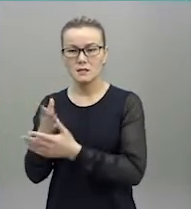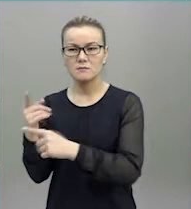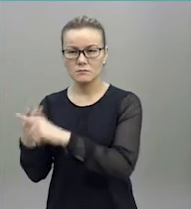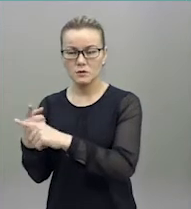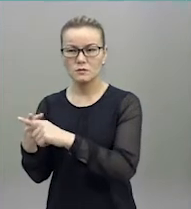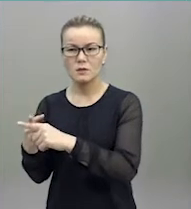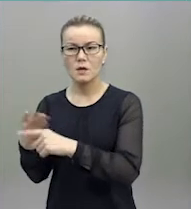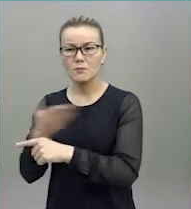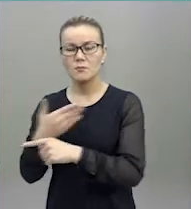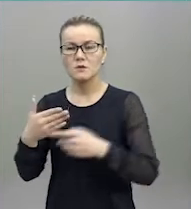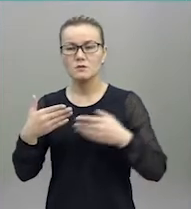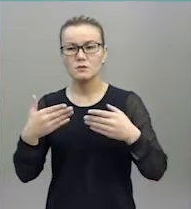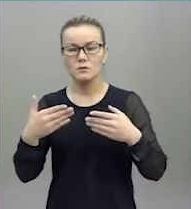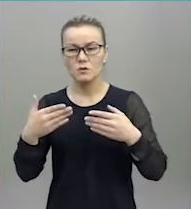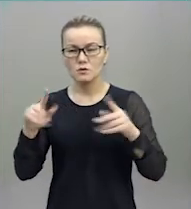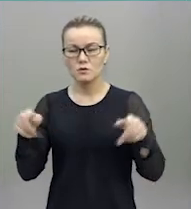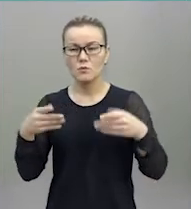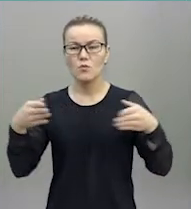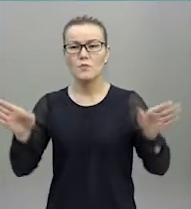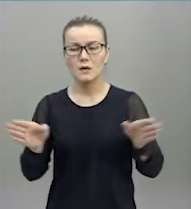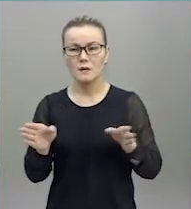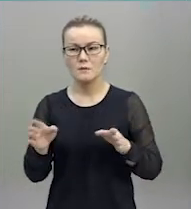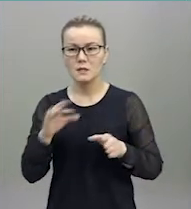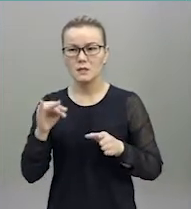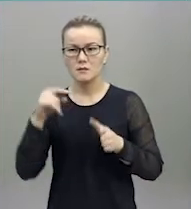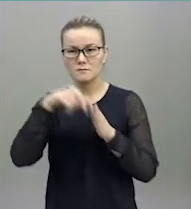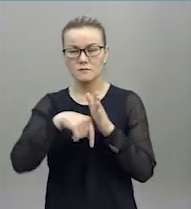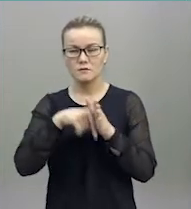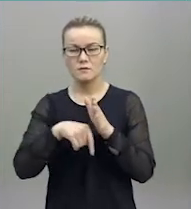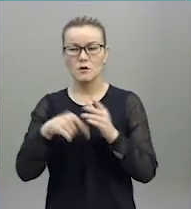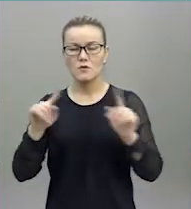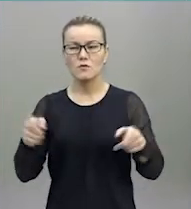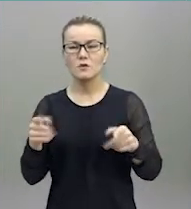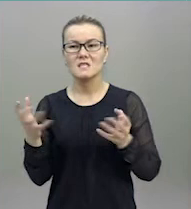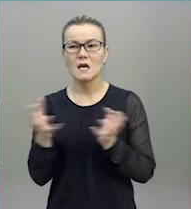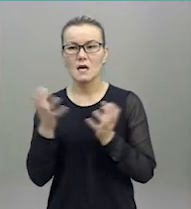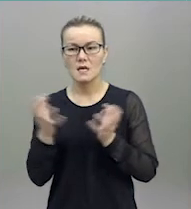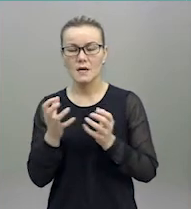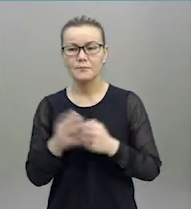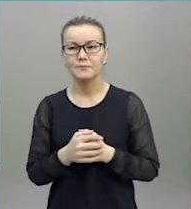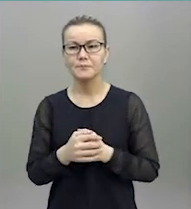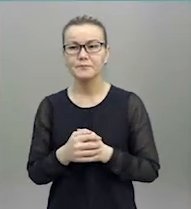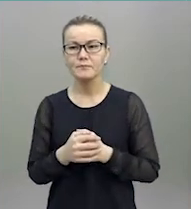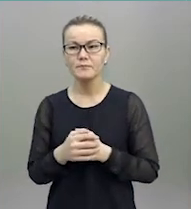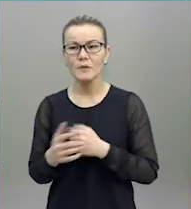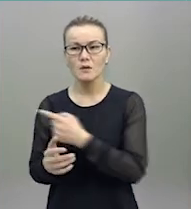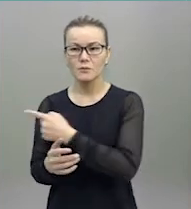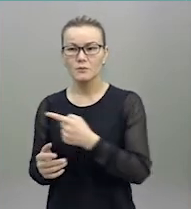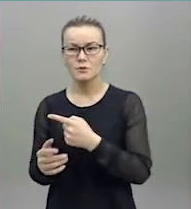скобки убираем и все знаки скобках сохраняем минус 5 x в кубе плюс